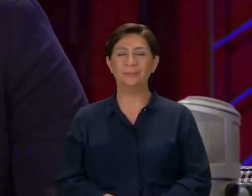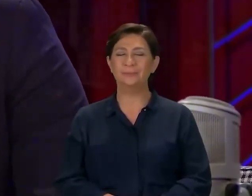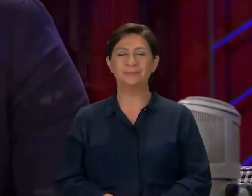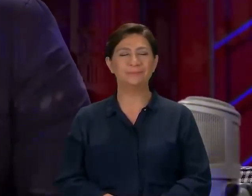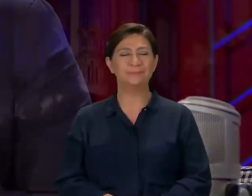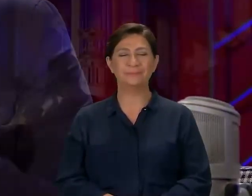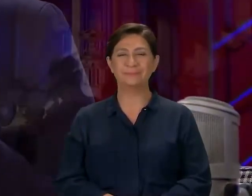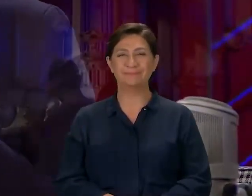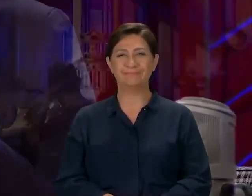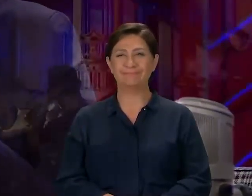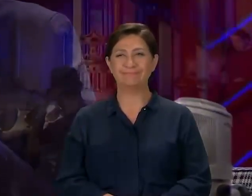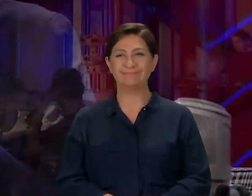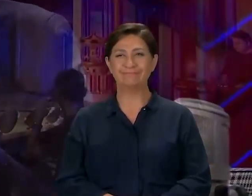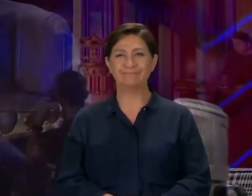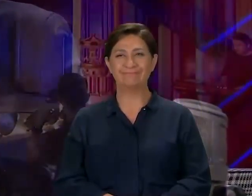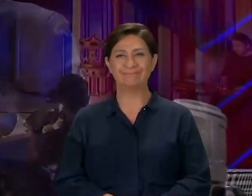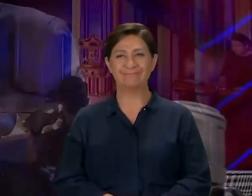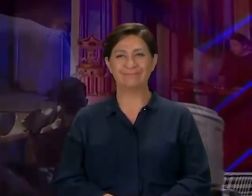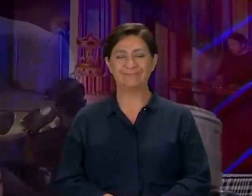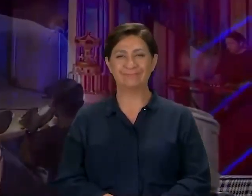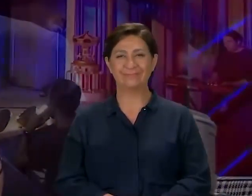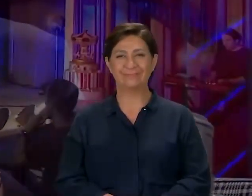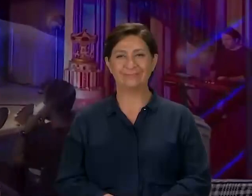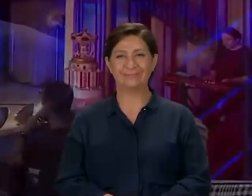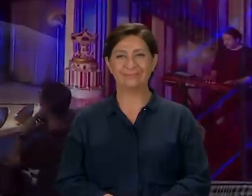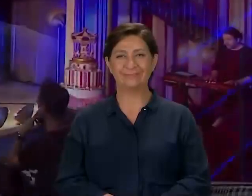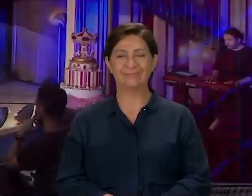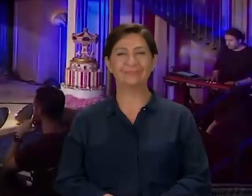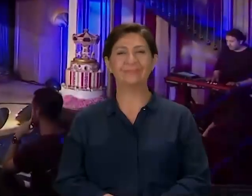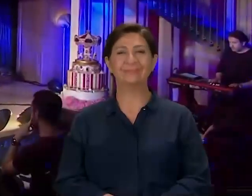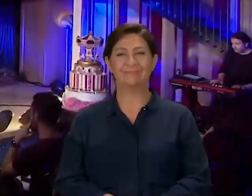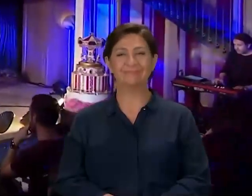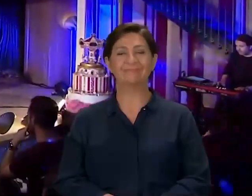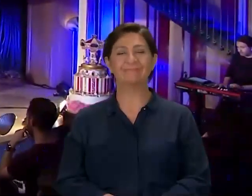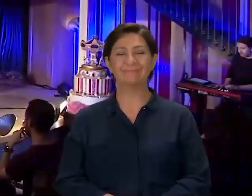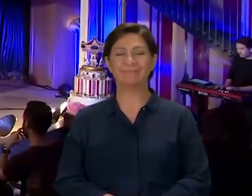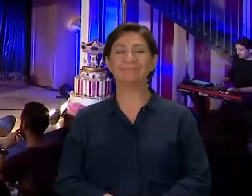μιλάς, θα φύγω σε ένα τέταρτο.